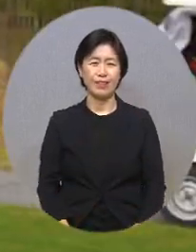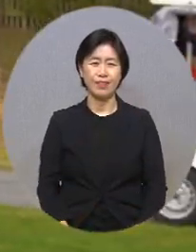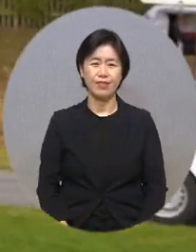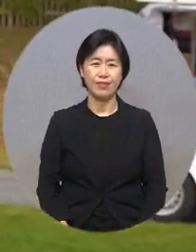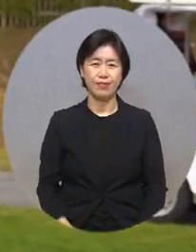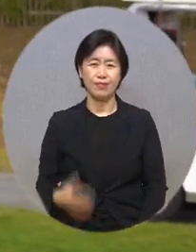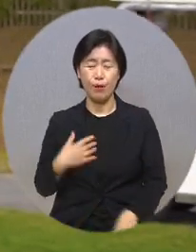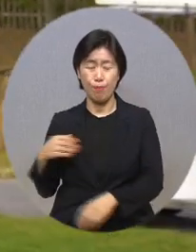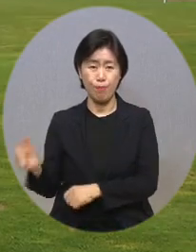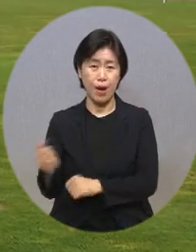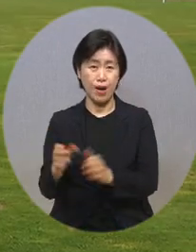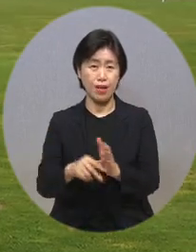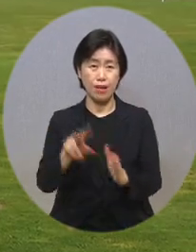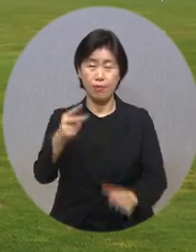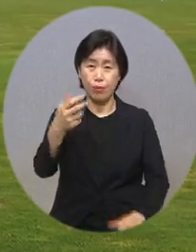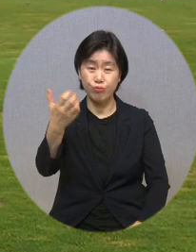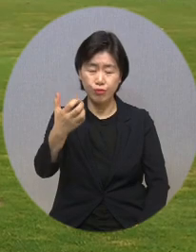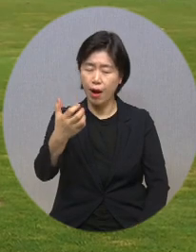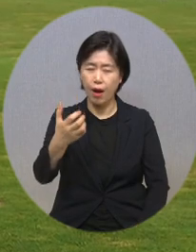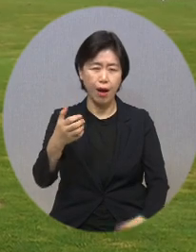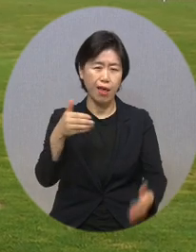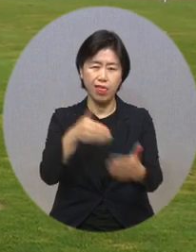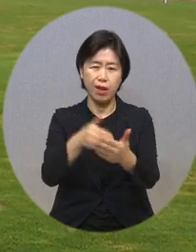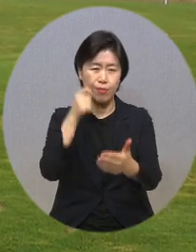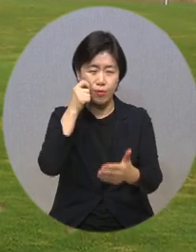290까지는 좀 어렵네요.